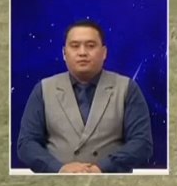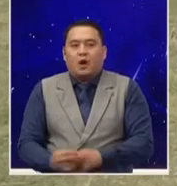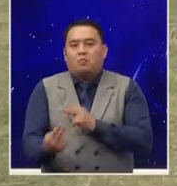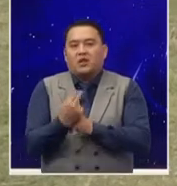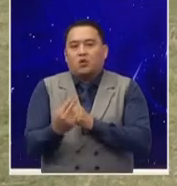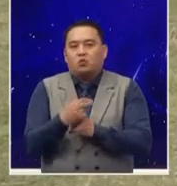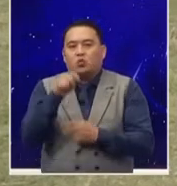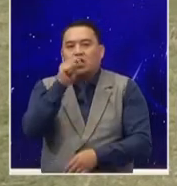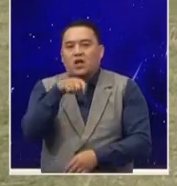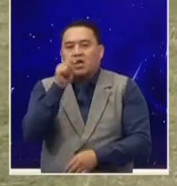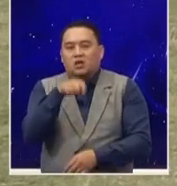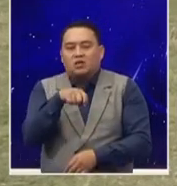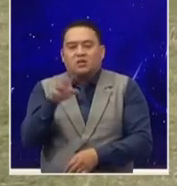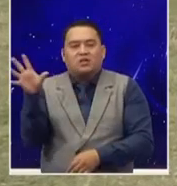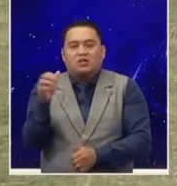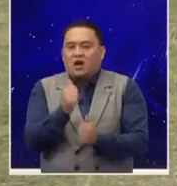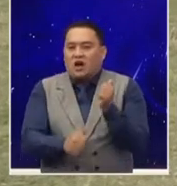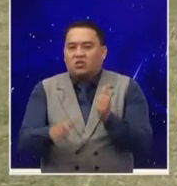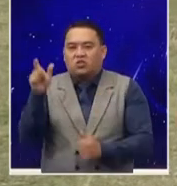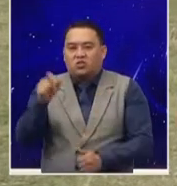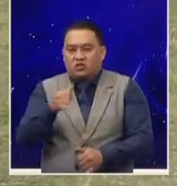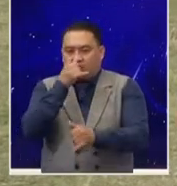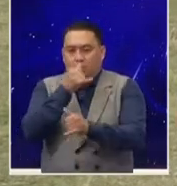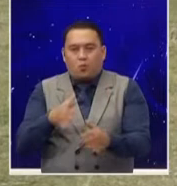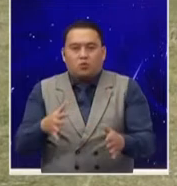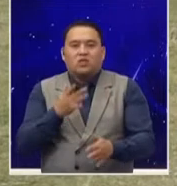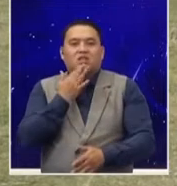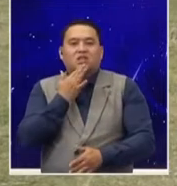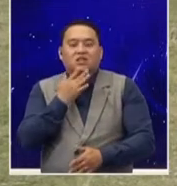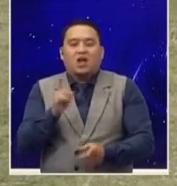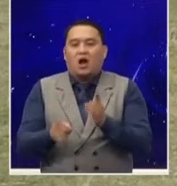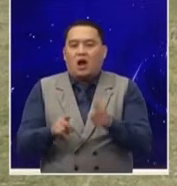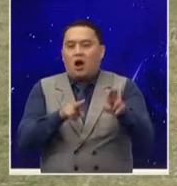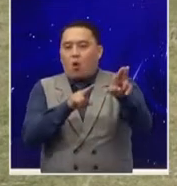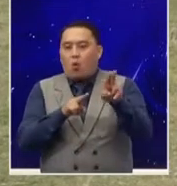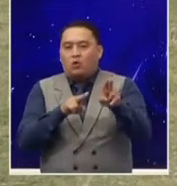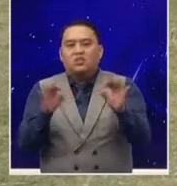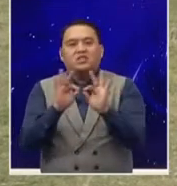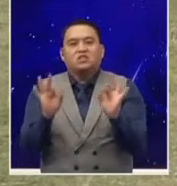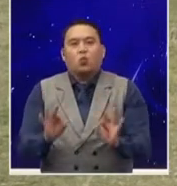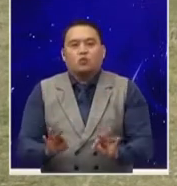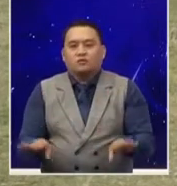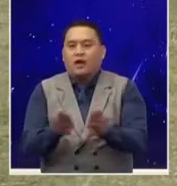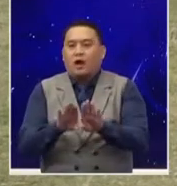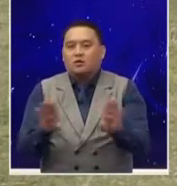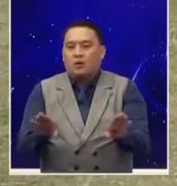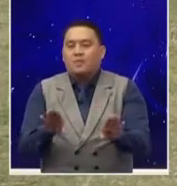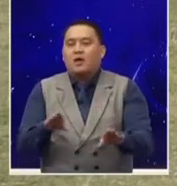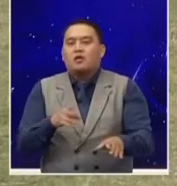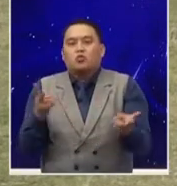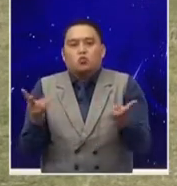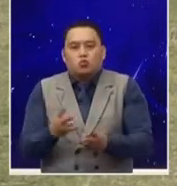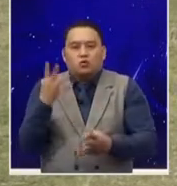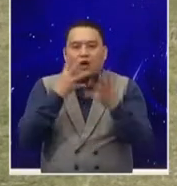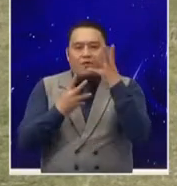Приручить пернатых хищников дано далеко не каждому. Национальная охота – это поистине настоящее искусство. Необходимо к этому делу подходить со